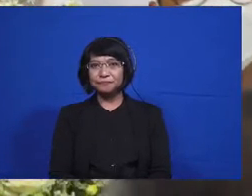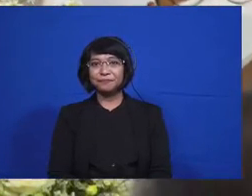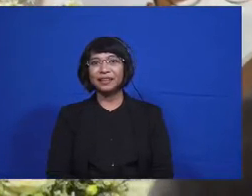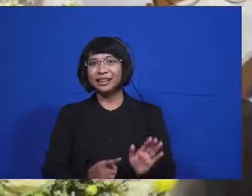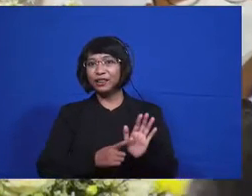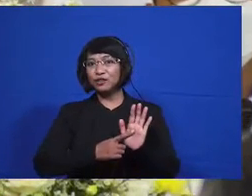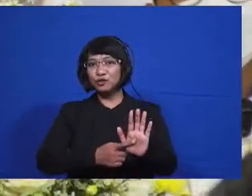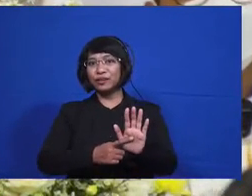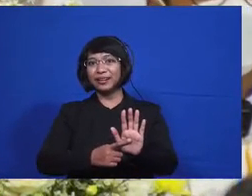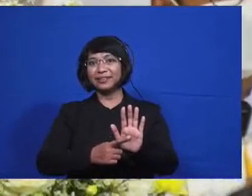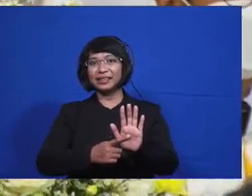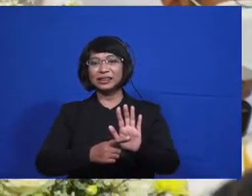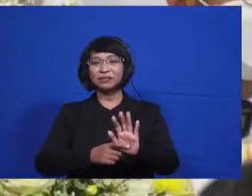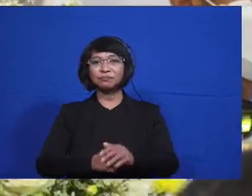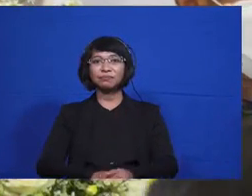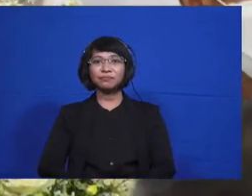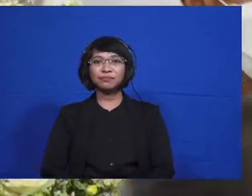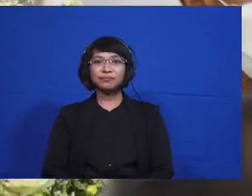ditunjukkan kepada